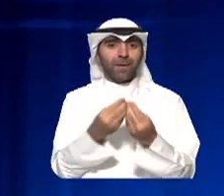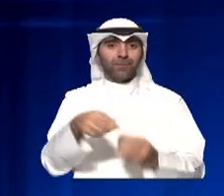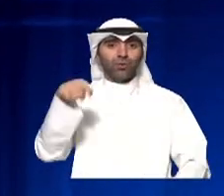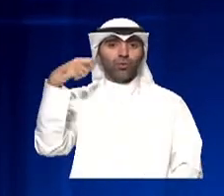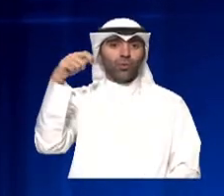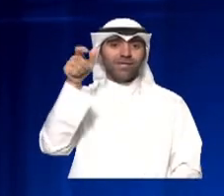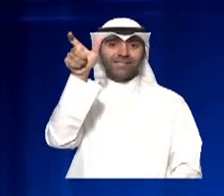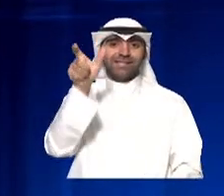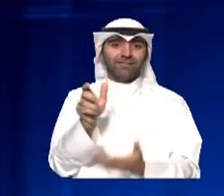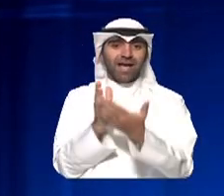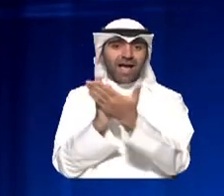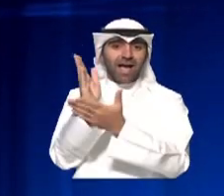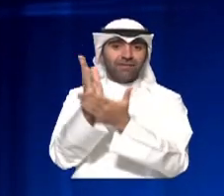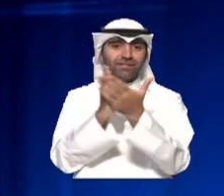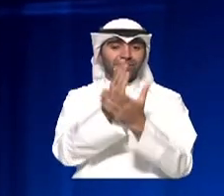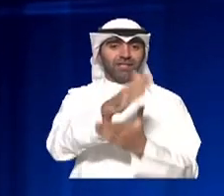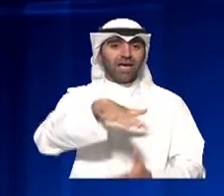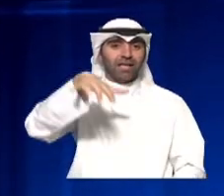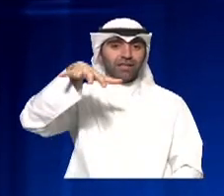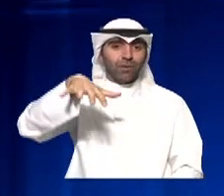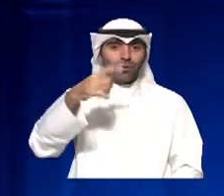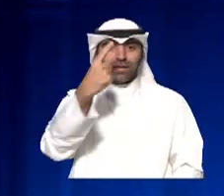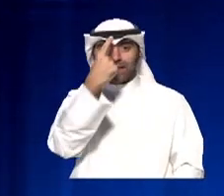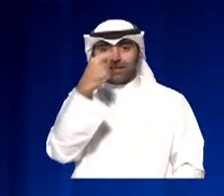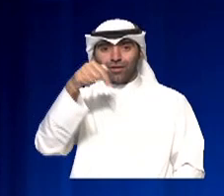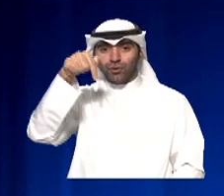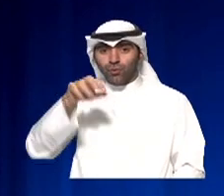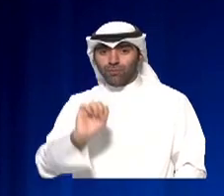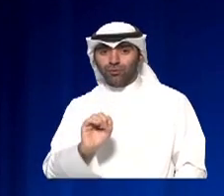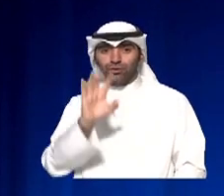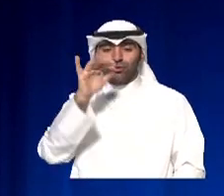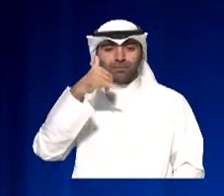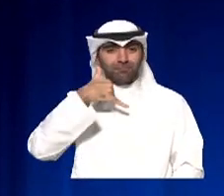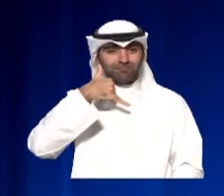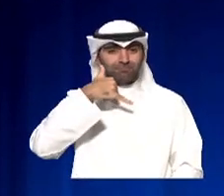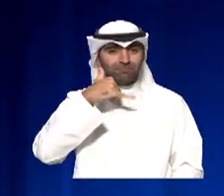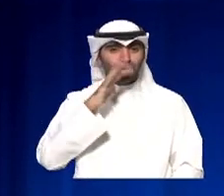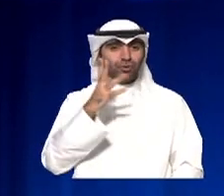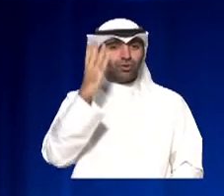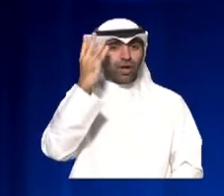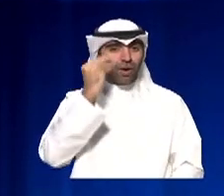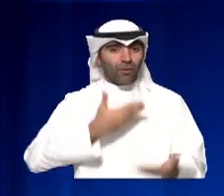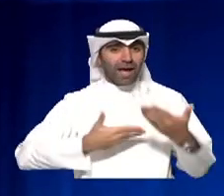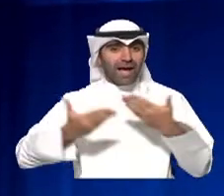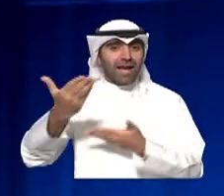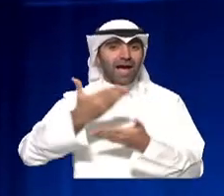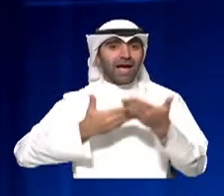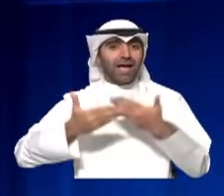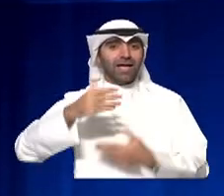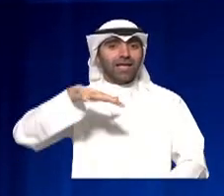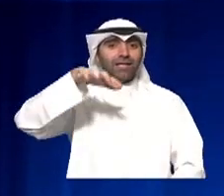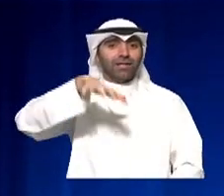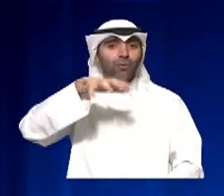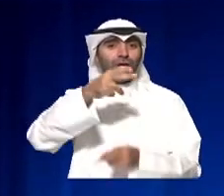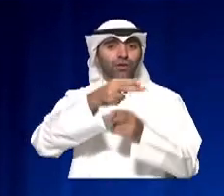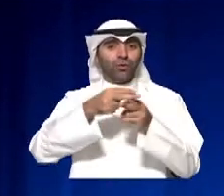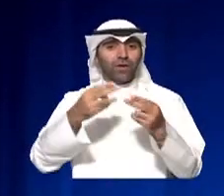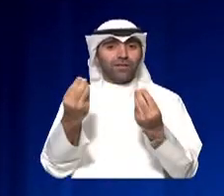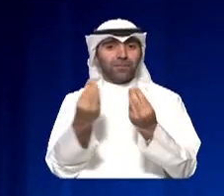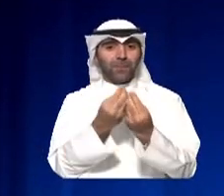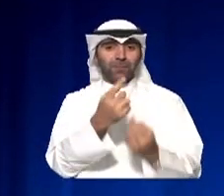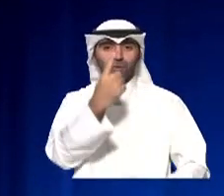اليوم، والذي جرى خلاله أيضا بحث العلاقات الثنائية الوطيدة بين البلدين الصديقين وسبل